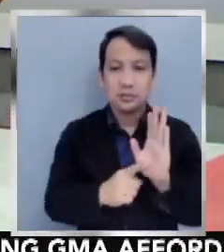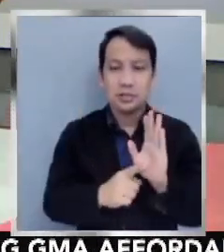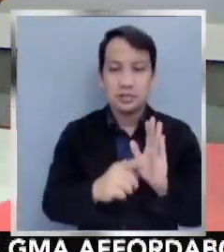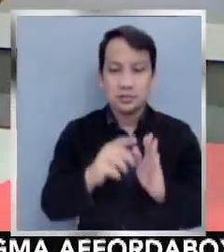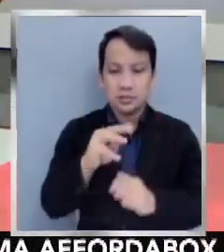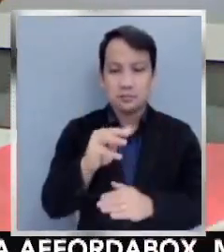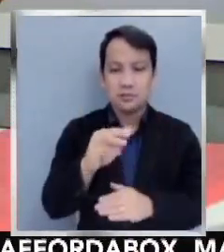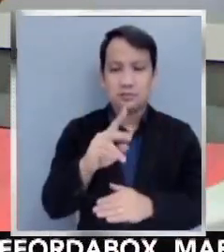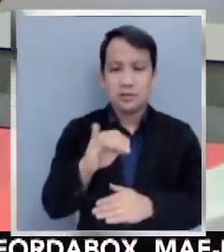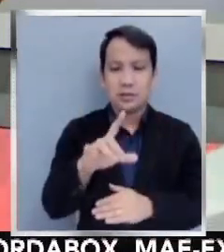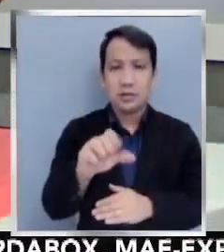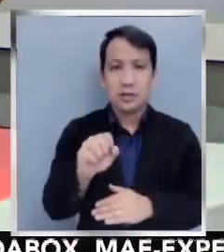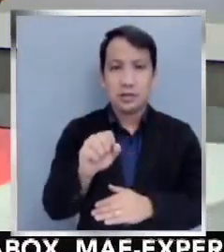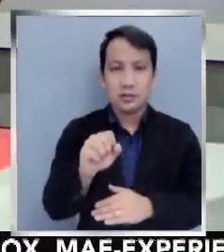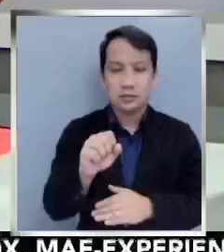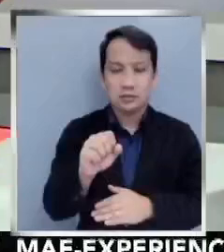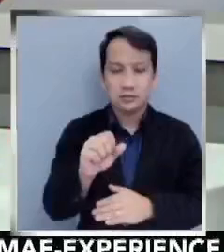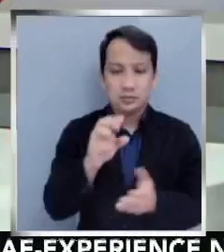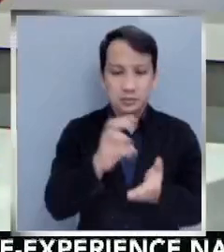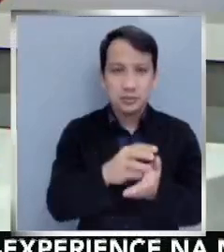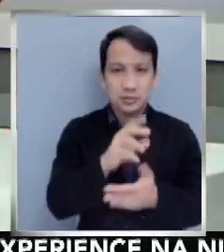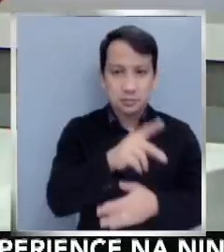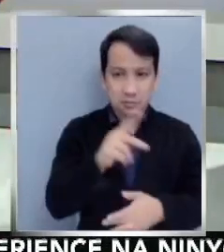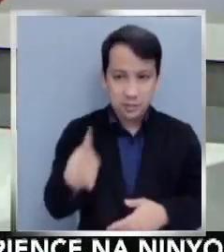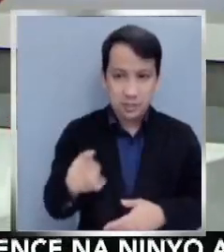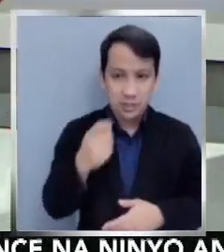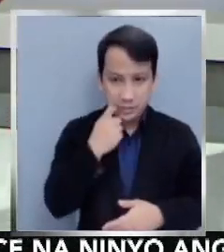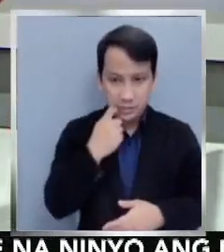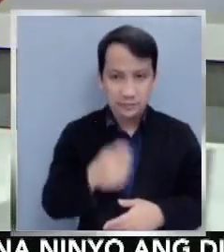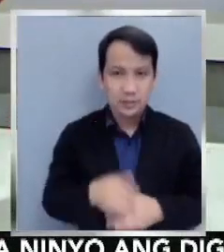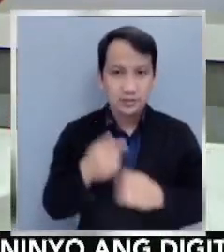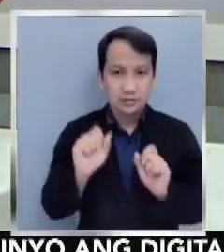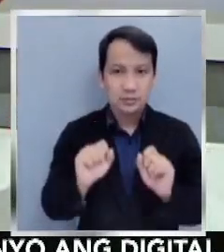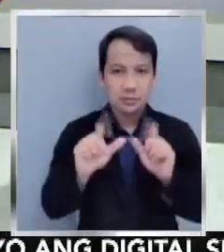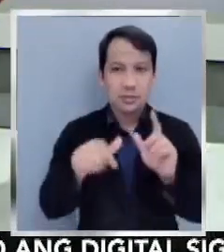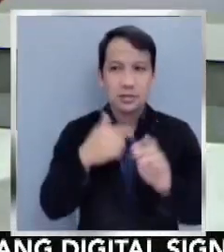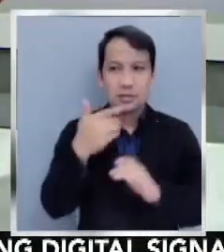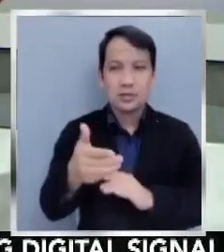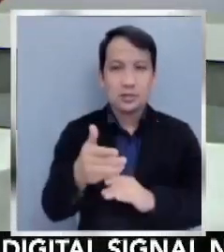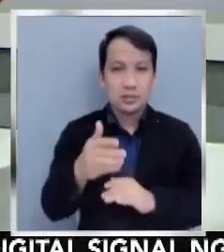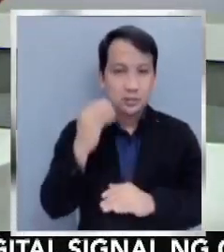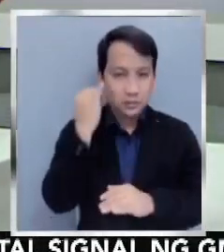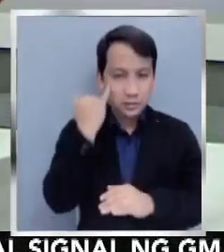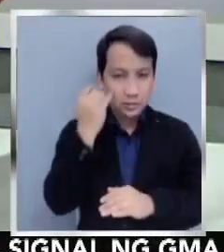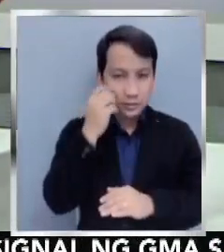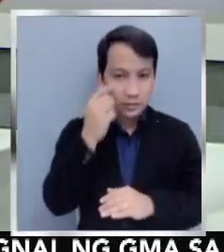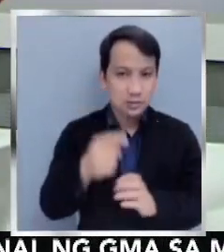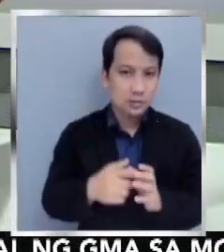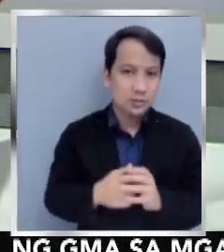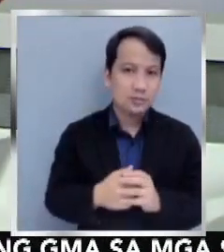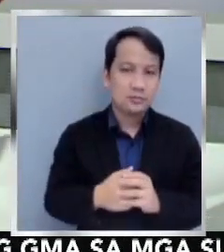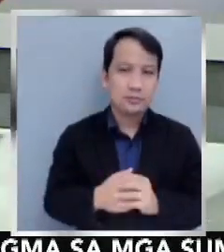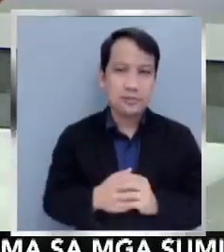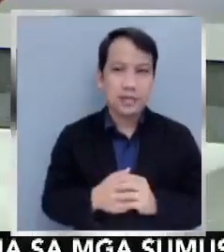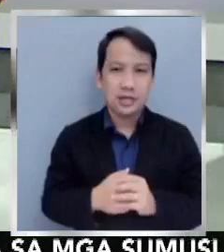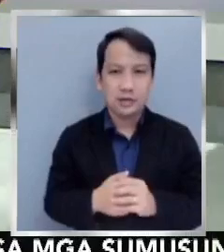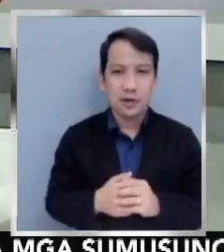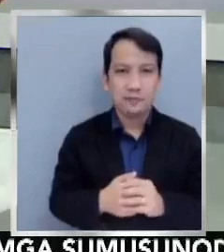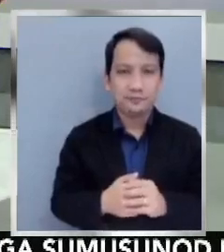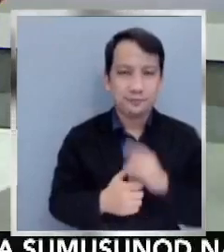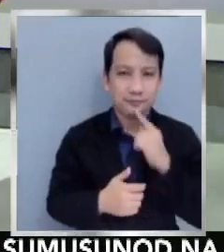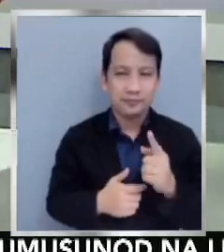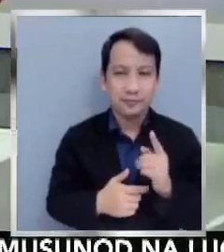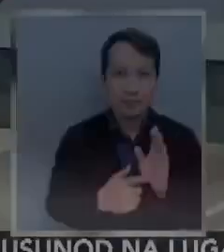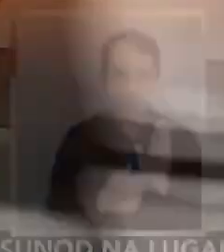City sa Pampanga kanina. Yan ang tinutukan live ni Jasmine Gabriel Galban ng GMA Regional TV